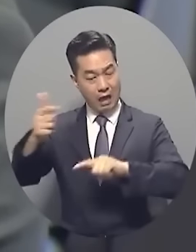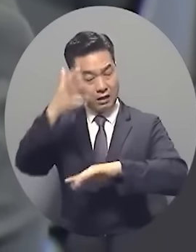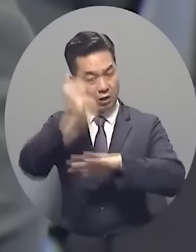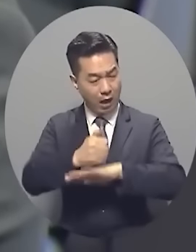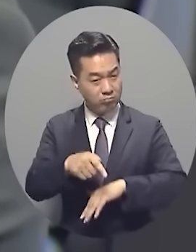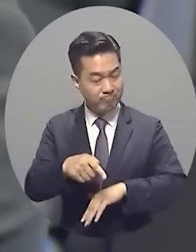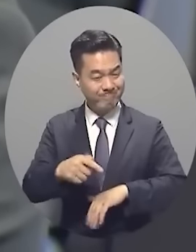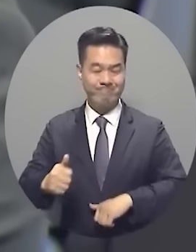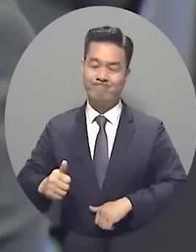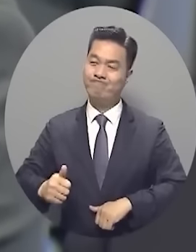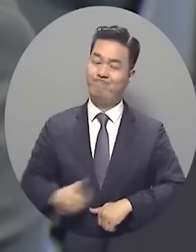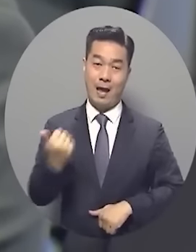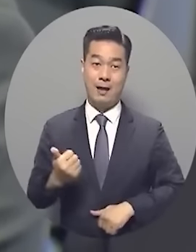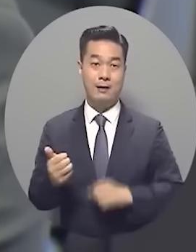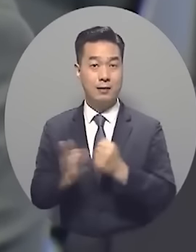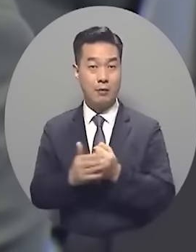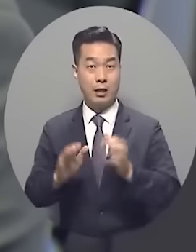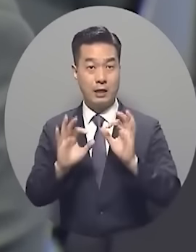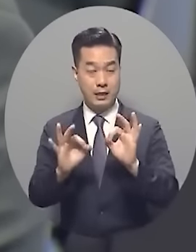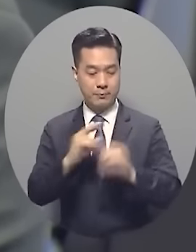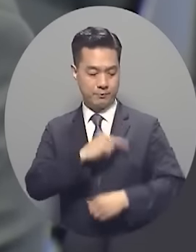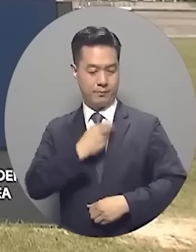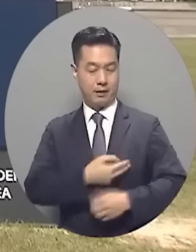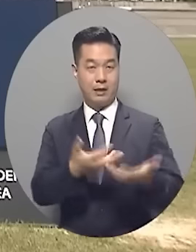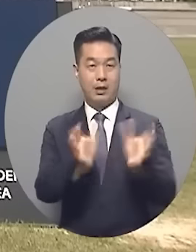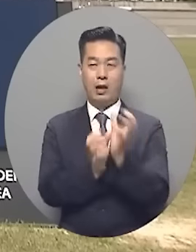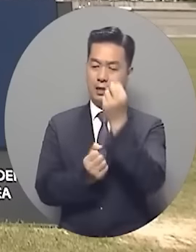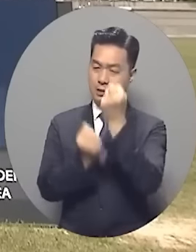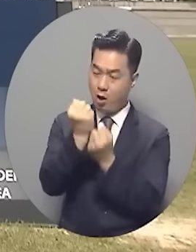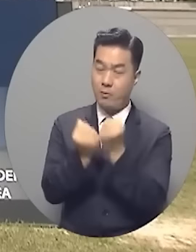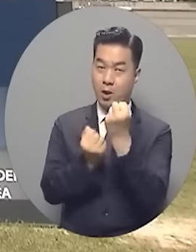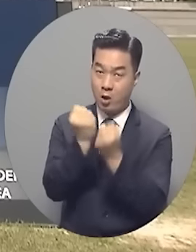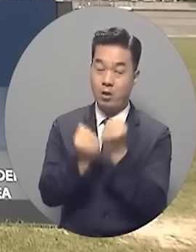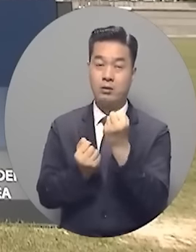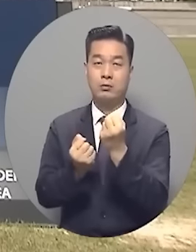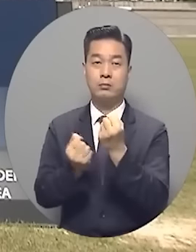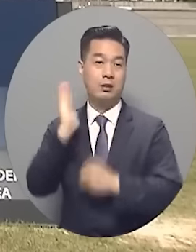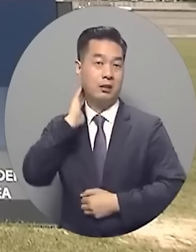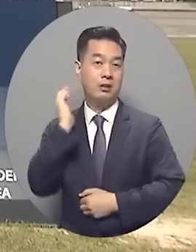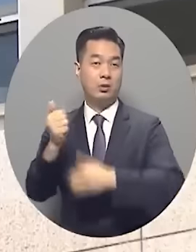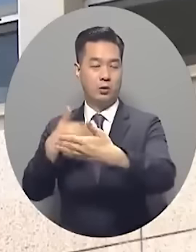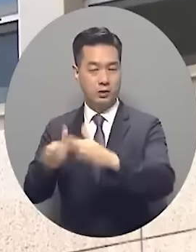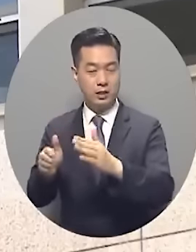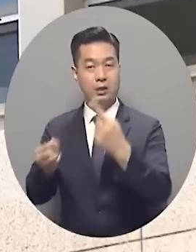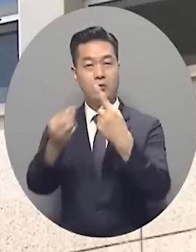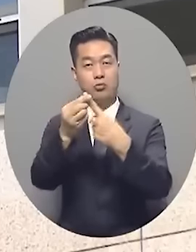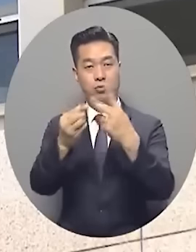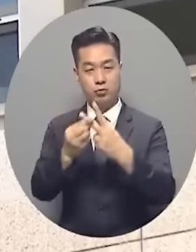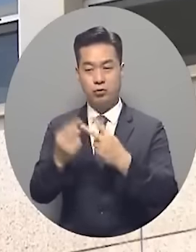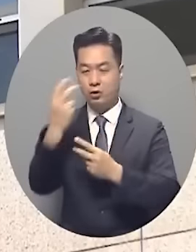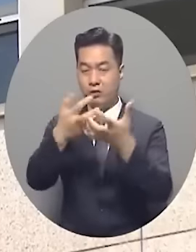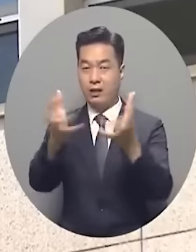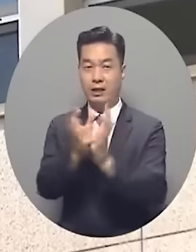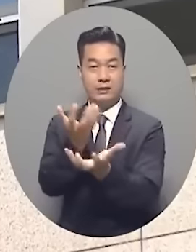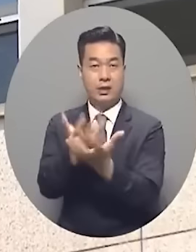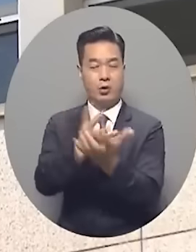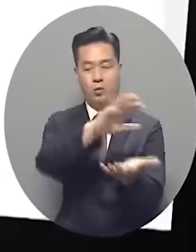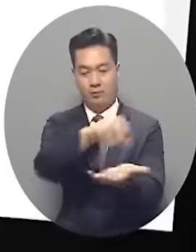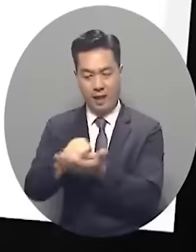화를 낸 것으로 김계환 사령관이 설명했다는 겁니다. 대통령실은 두 번에 걸쳐 수사단으로부터 자료를